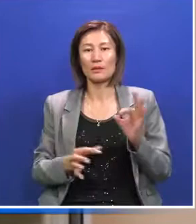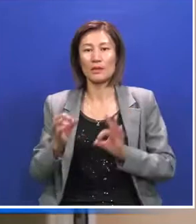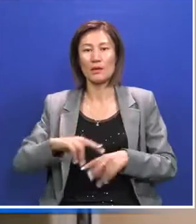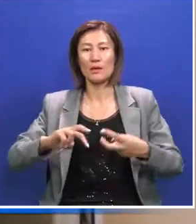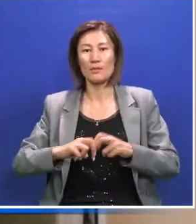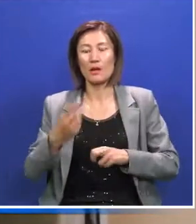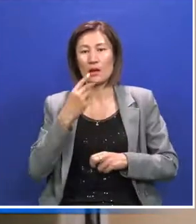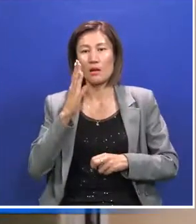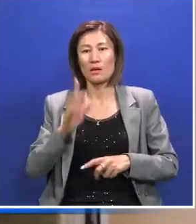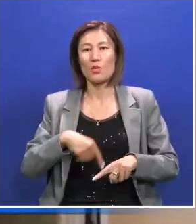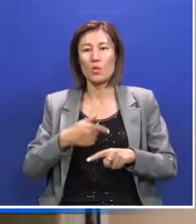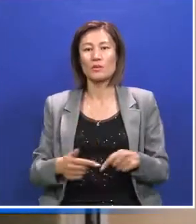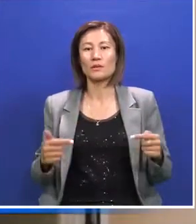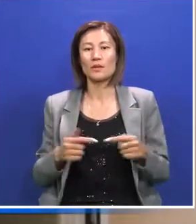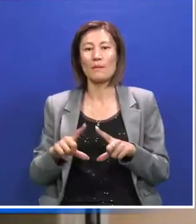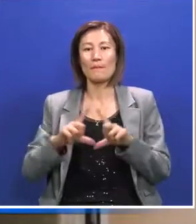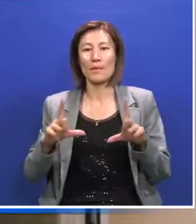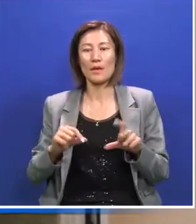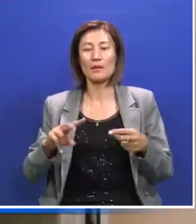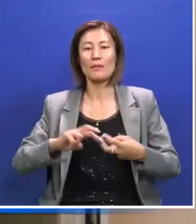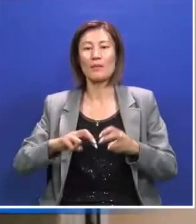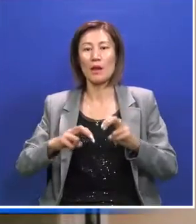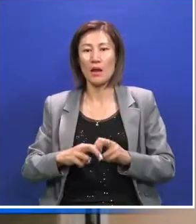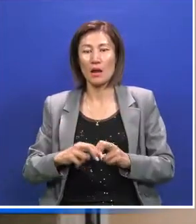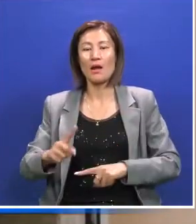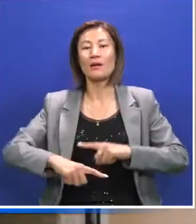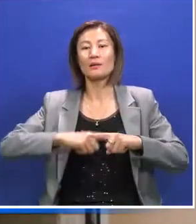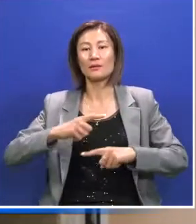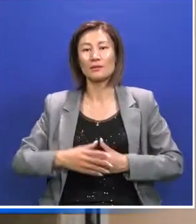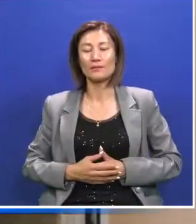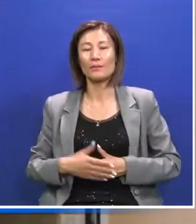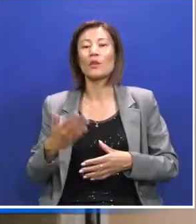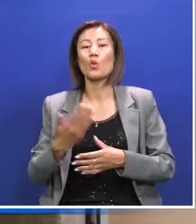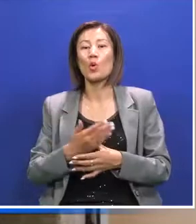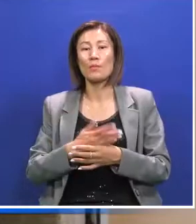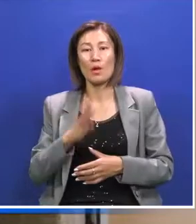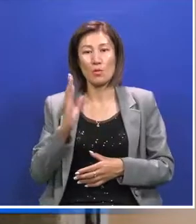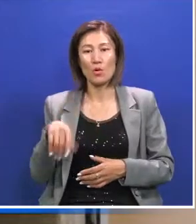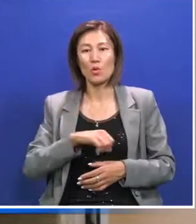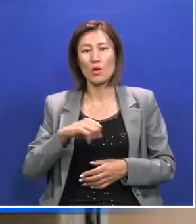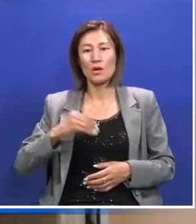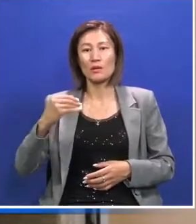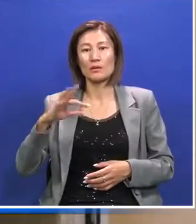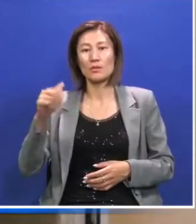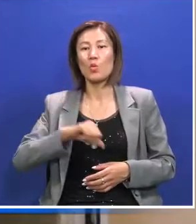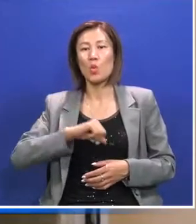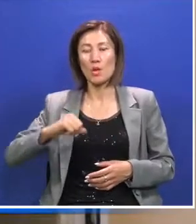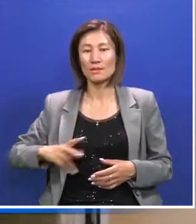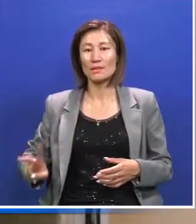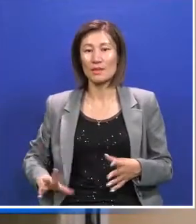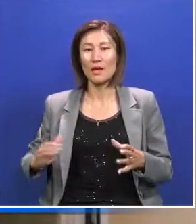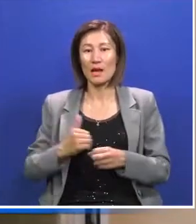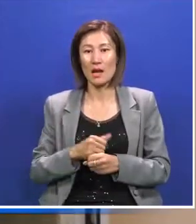қаралған болатын. Осыған сәйкес бұл мектептер проблемасы одан әрі шешіліп, жекеменшік әріптестік негізінде жан